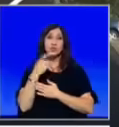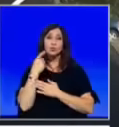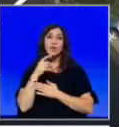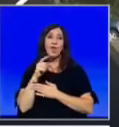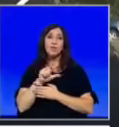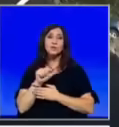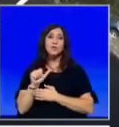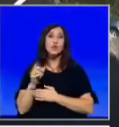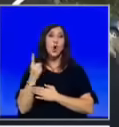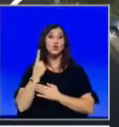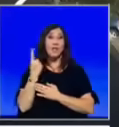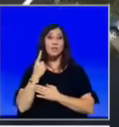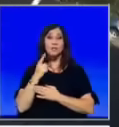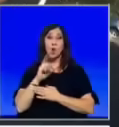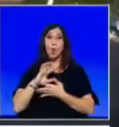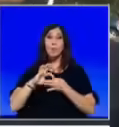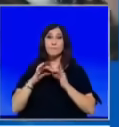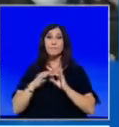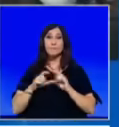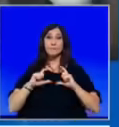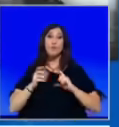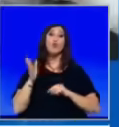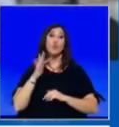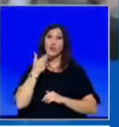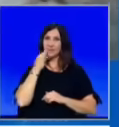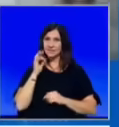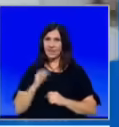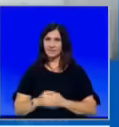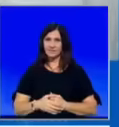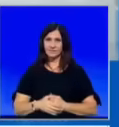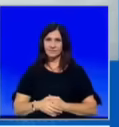един олимпийски медал. Дори златен да е.